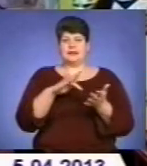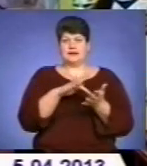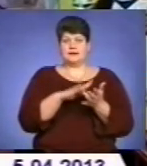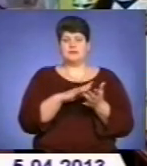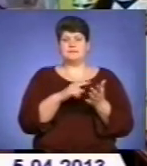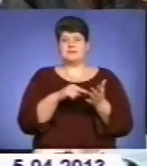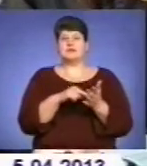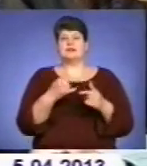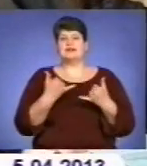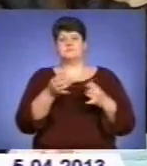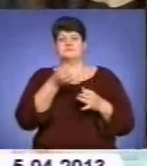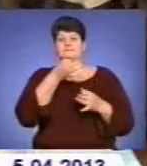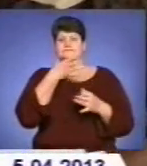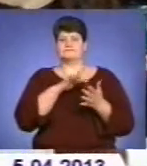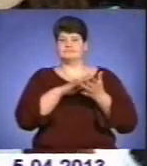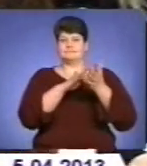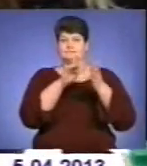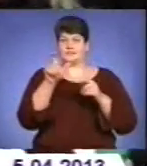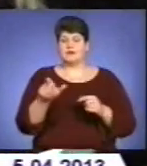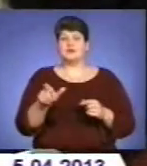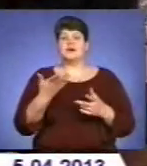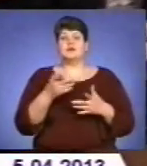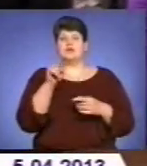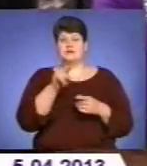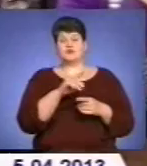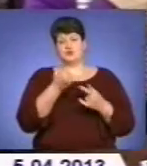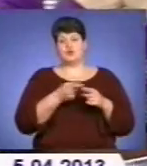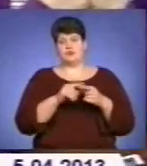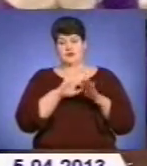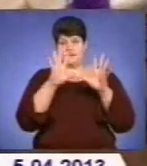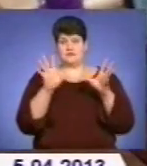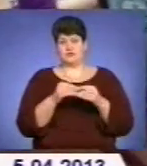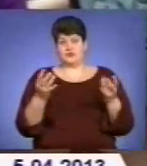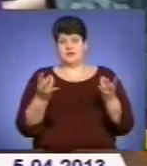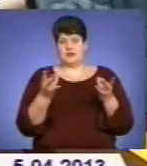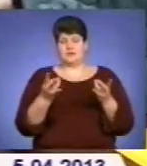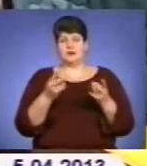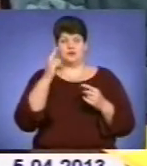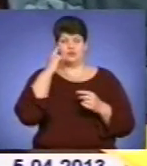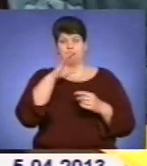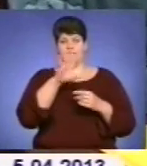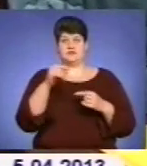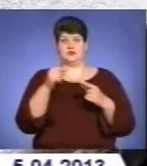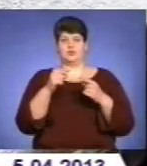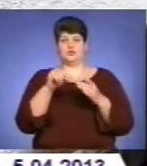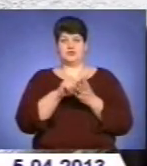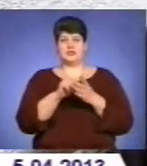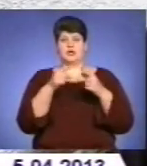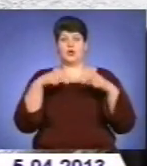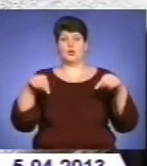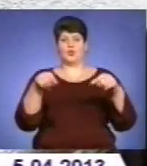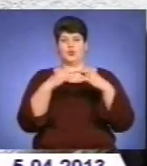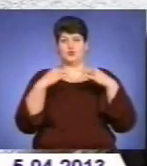на привабливий для туристів край. Бо для цього є усі передумови, переконані учасники круглого столу. Ми